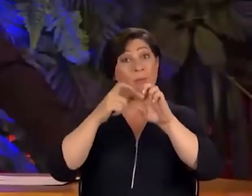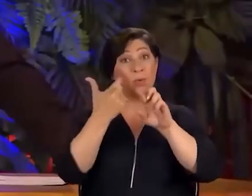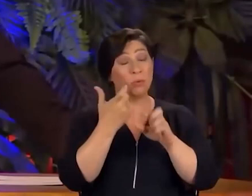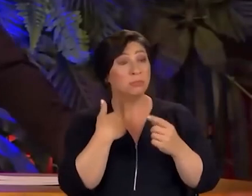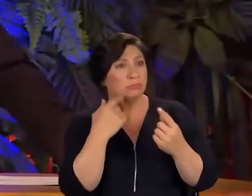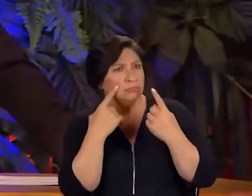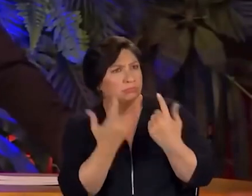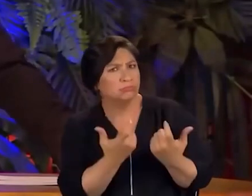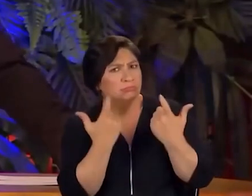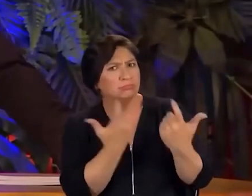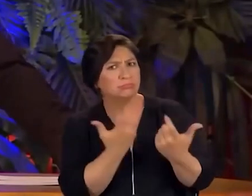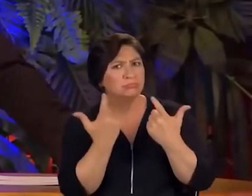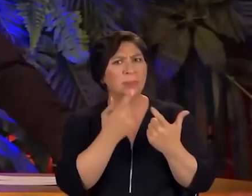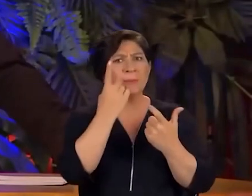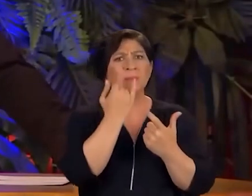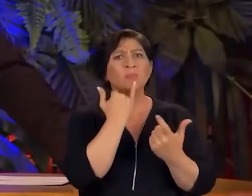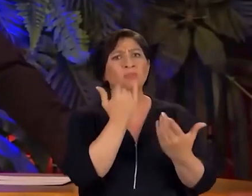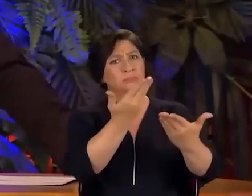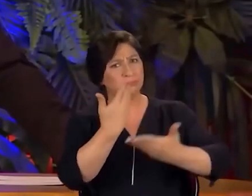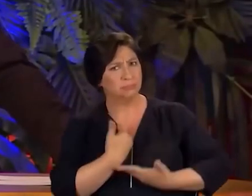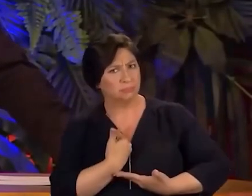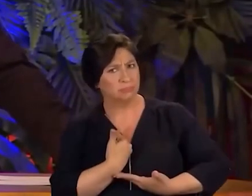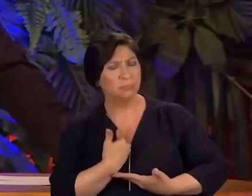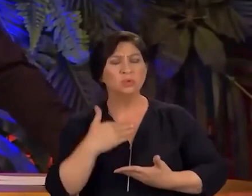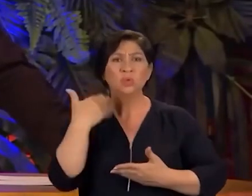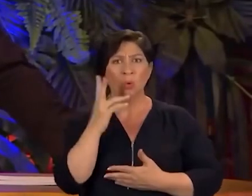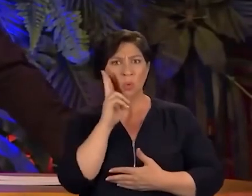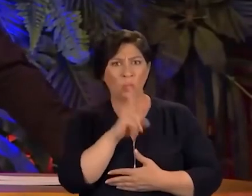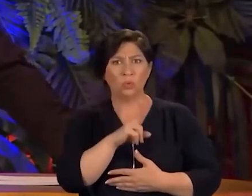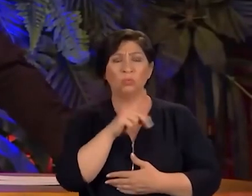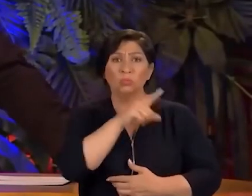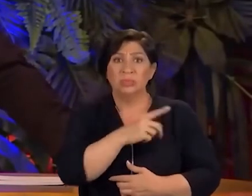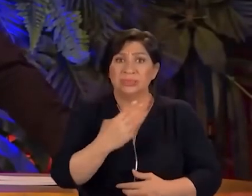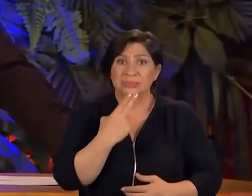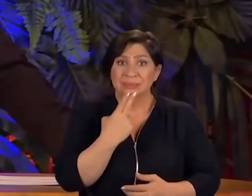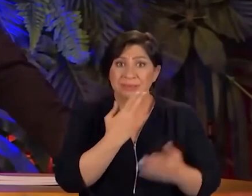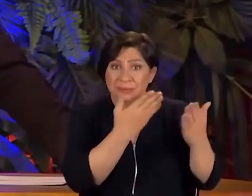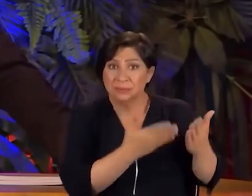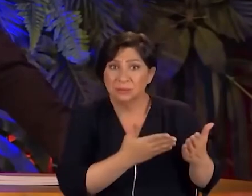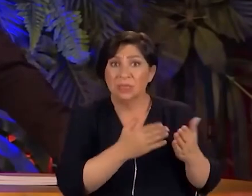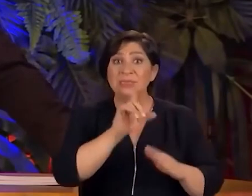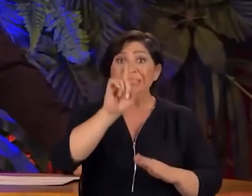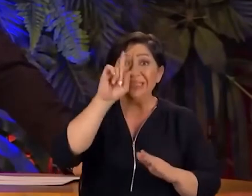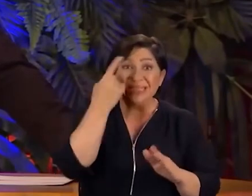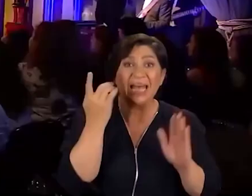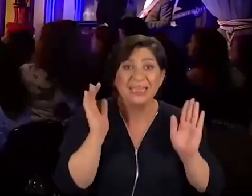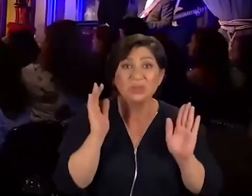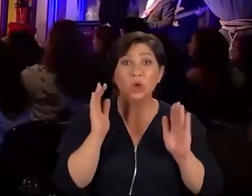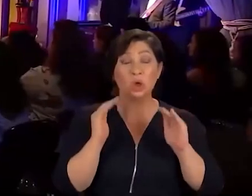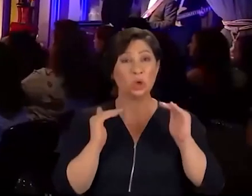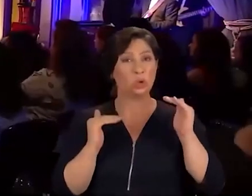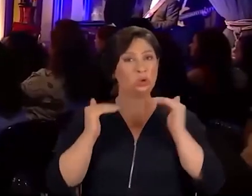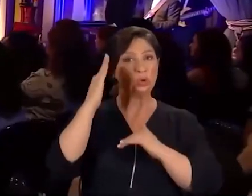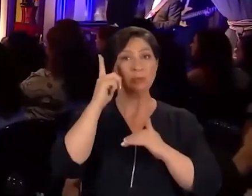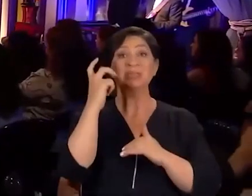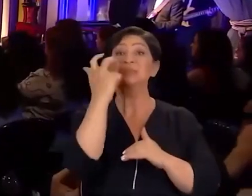ilgilenmeye başladım. Birkaç programa konuk olarak aldım. Sonra gördüm ki bu kız sadece üstün